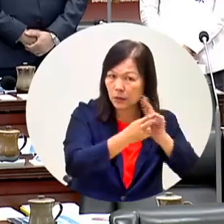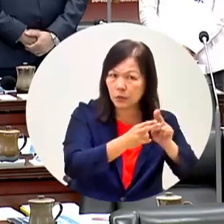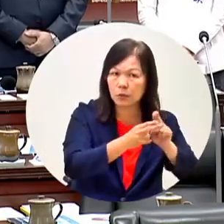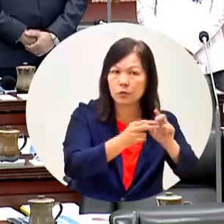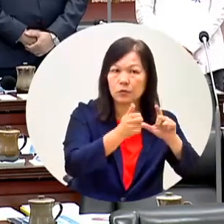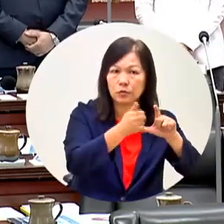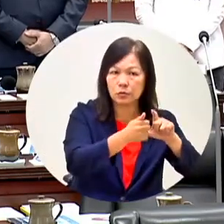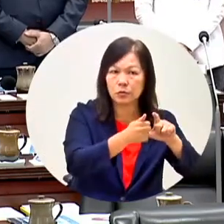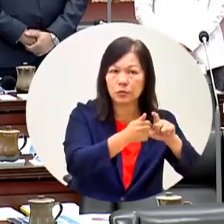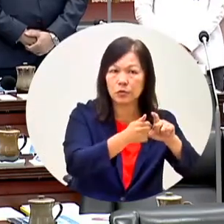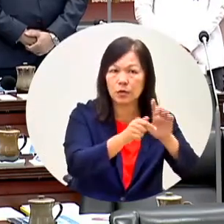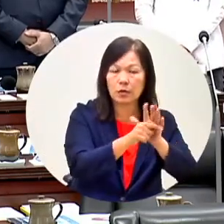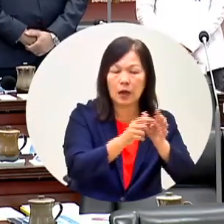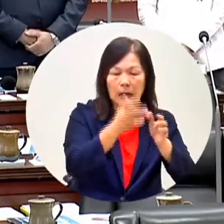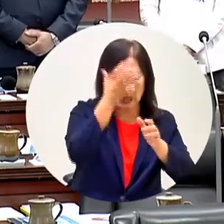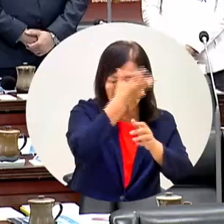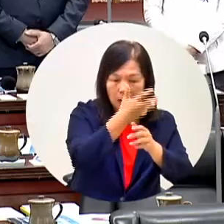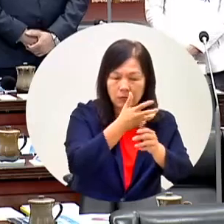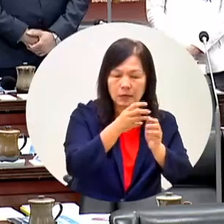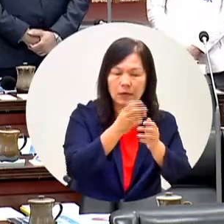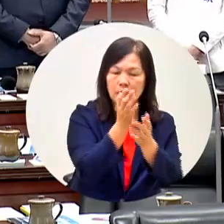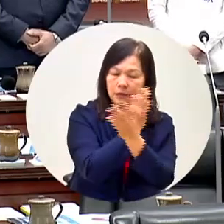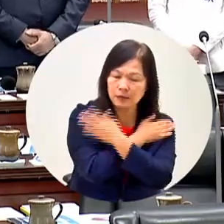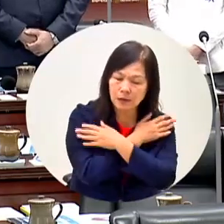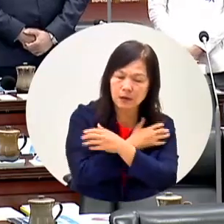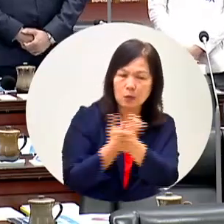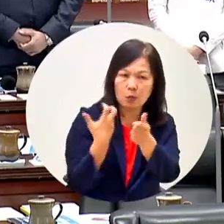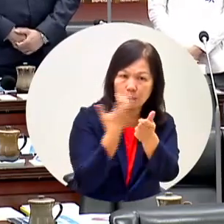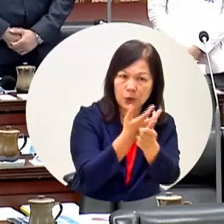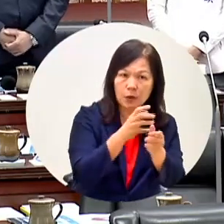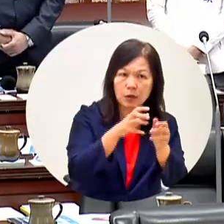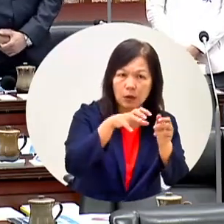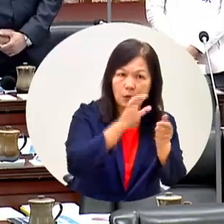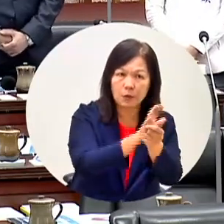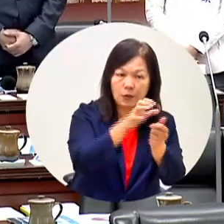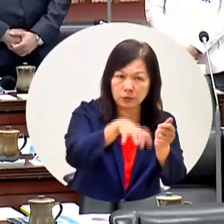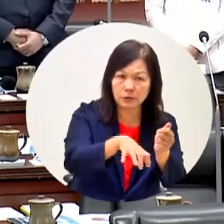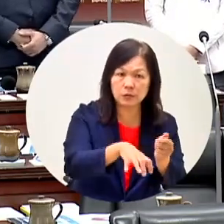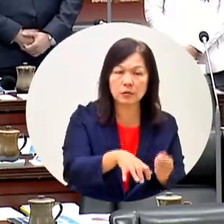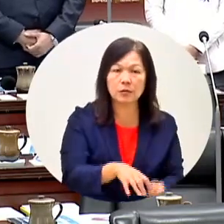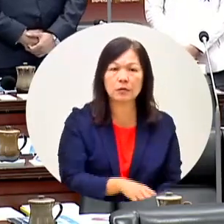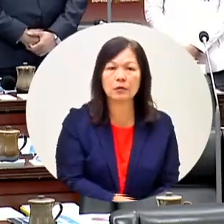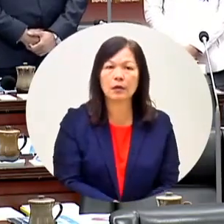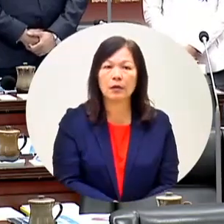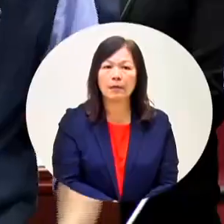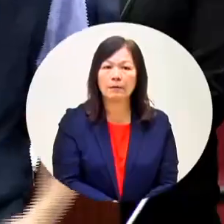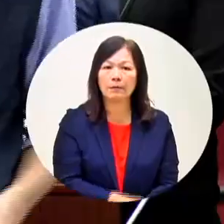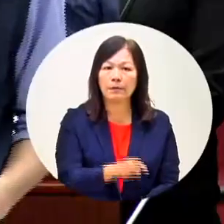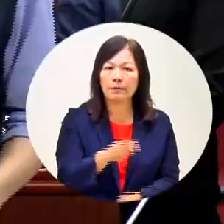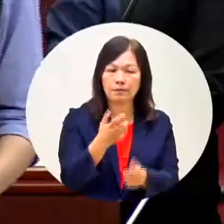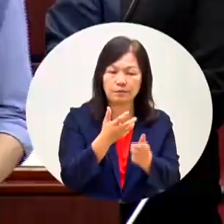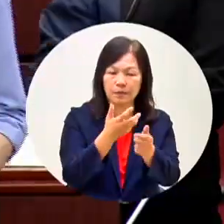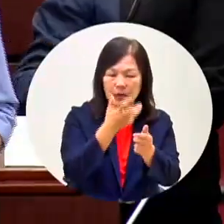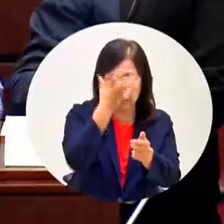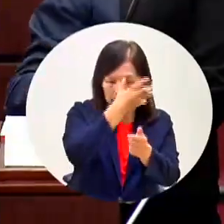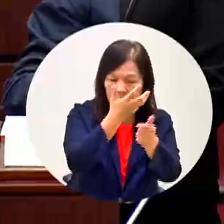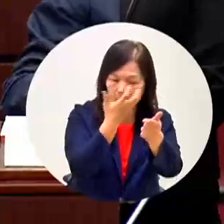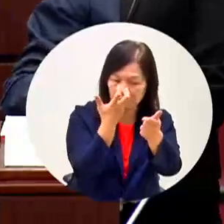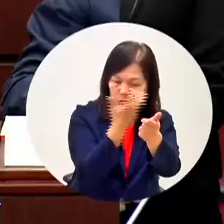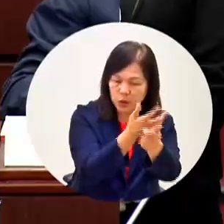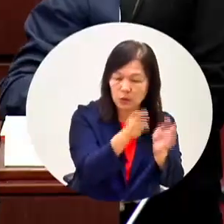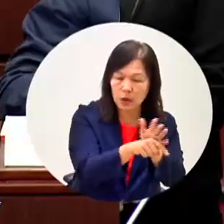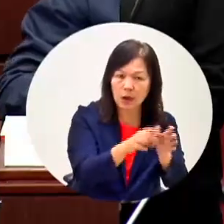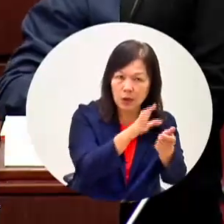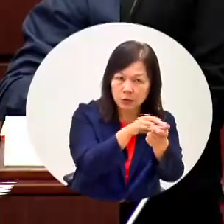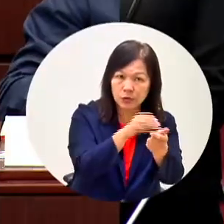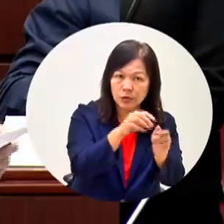哦，啊个按作为婴儿啊，迄、那个托老学龄哦，诶学习基地，你看安尼敢 好？非常